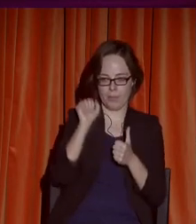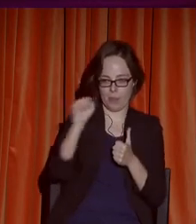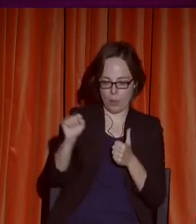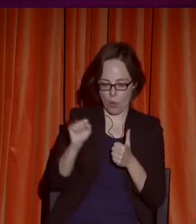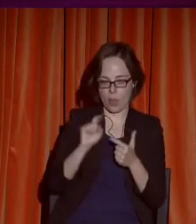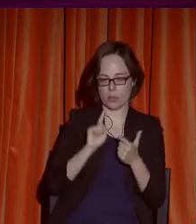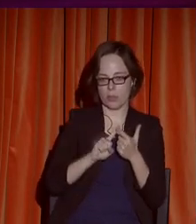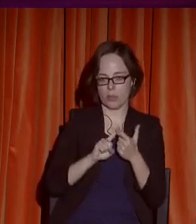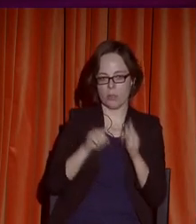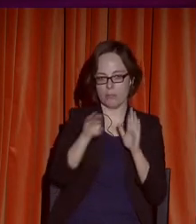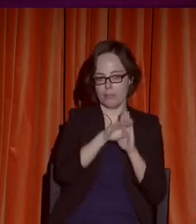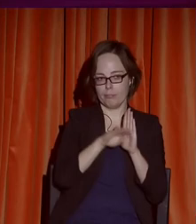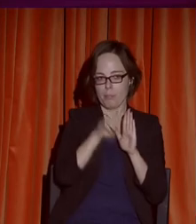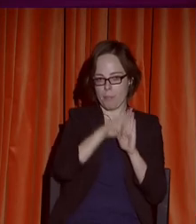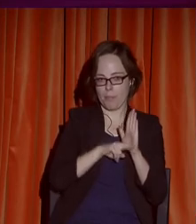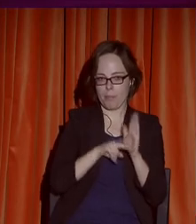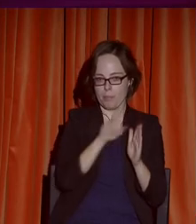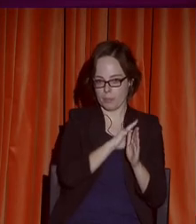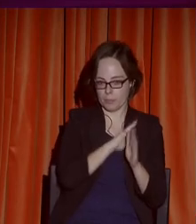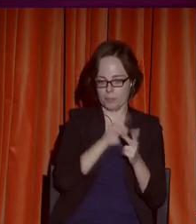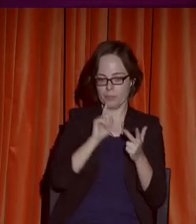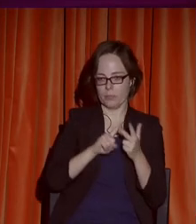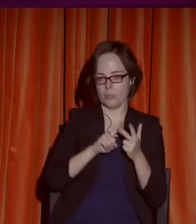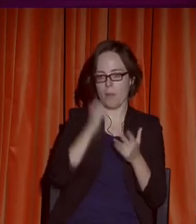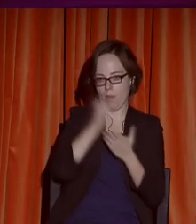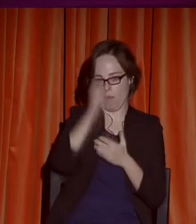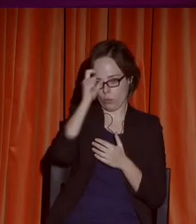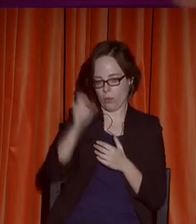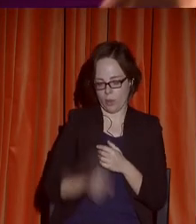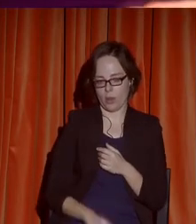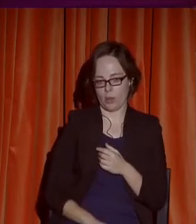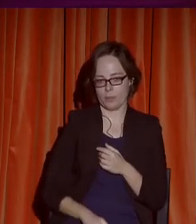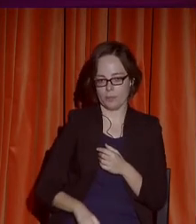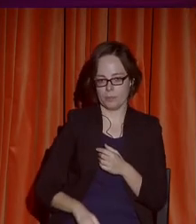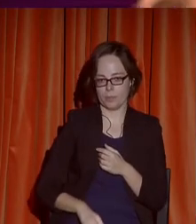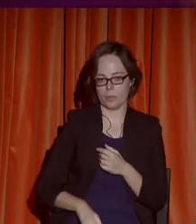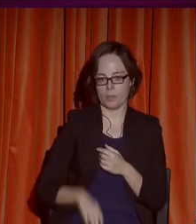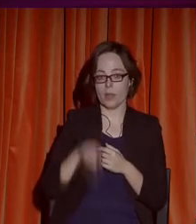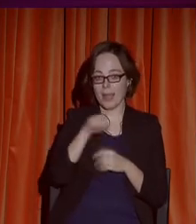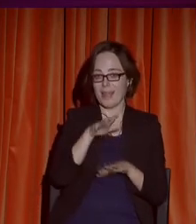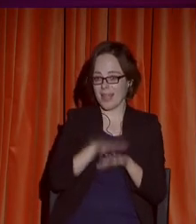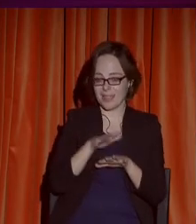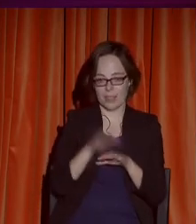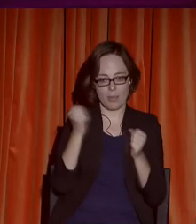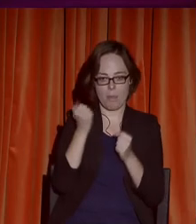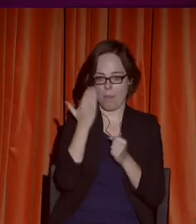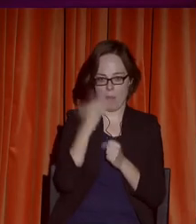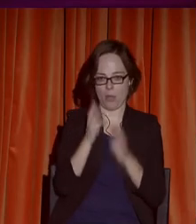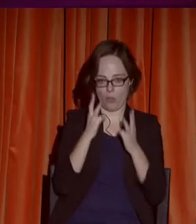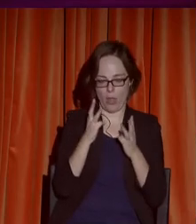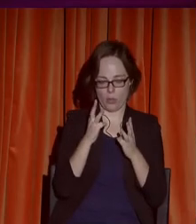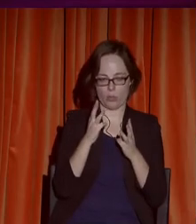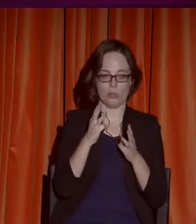demokracja, praworządność i prawa człowieka. Ten system był bardzo istotny dla Polski